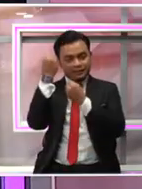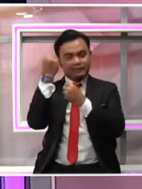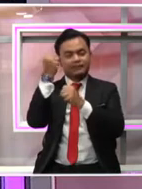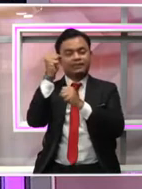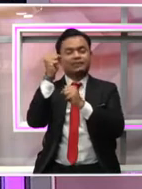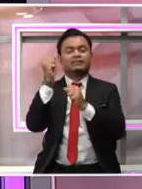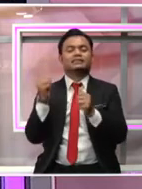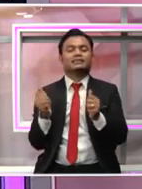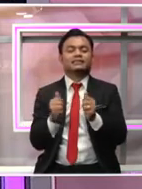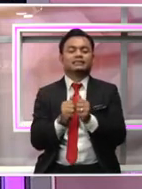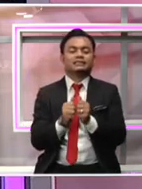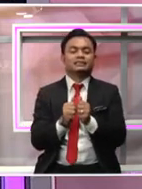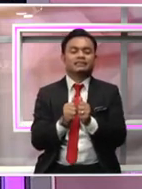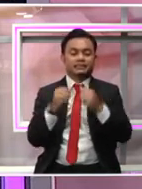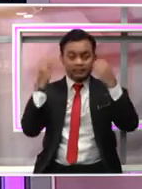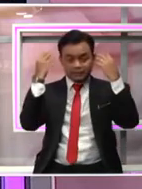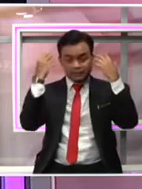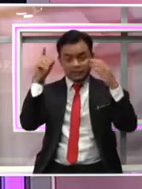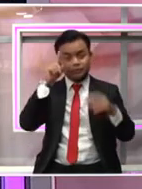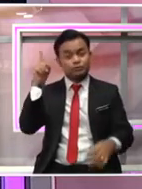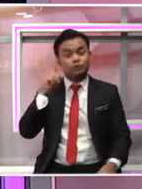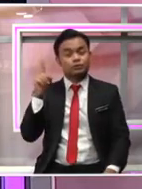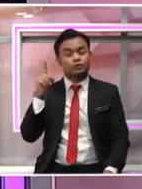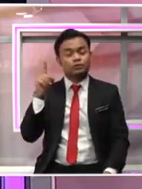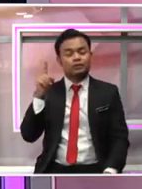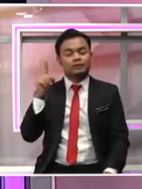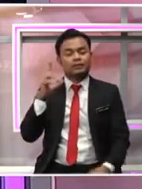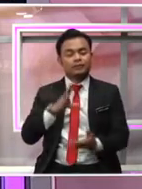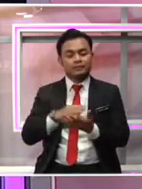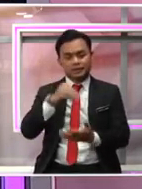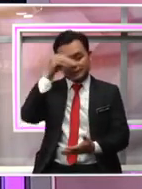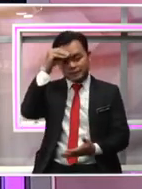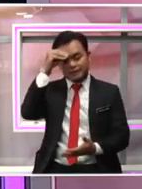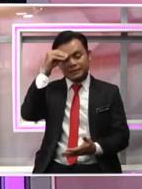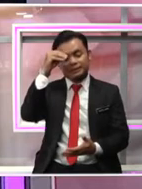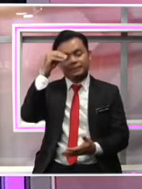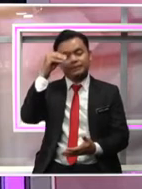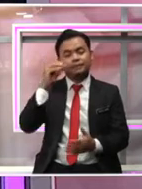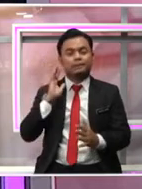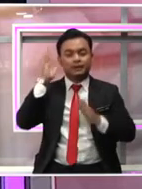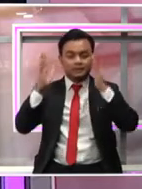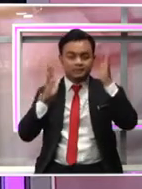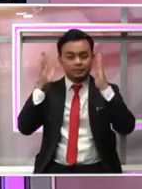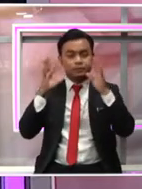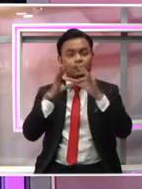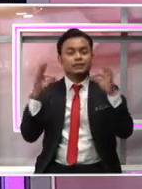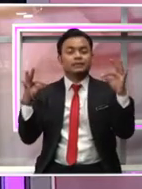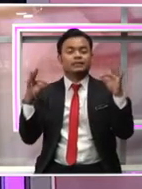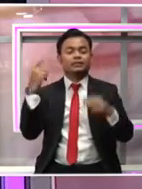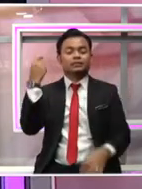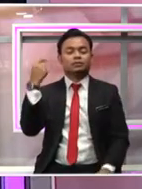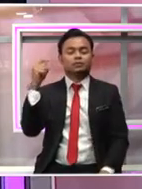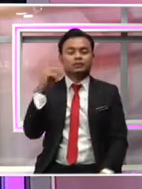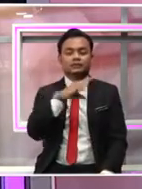belajar bahasa Melayu yaitu tentang ayat tunggal dan kaidah membaca pada angin baik Kisah Sebentar tadi kita belajar